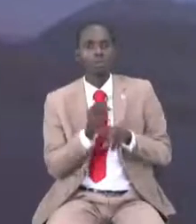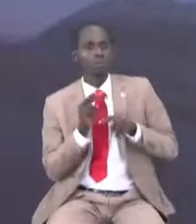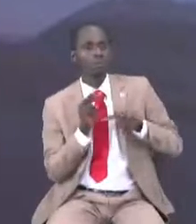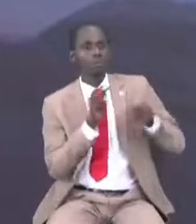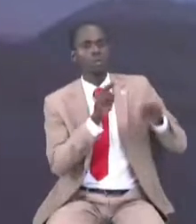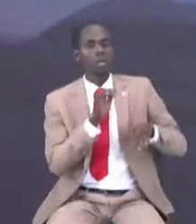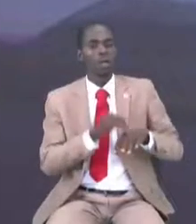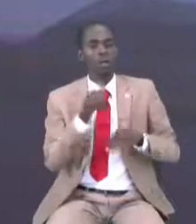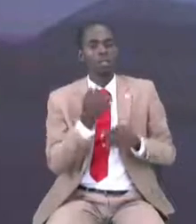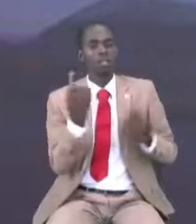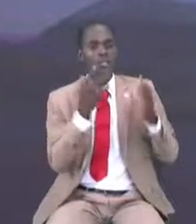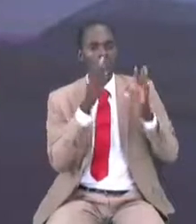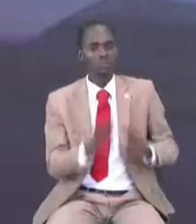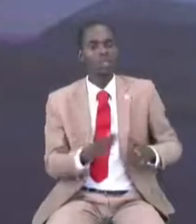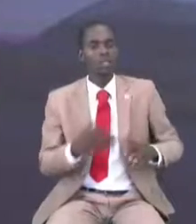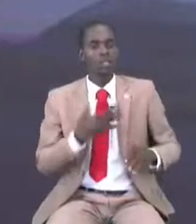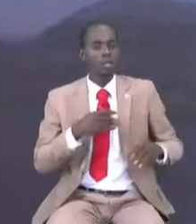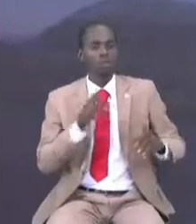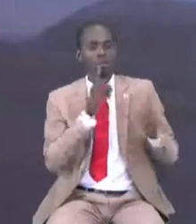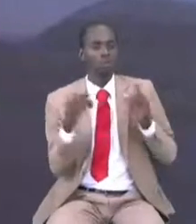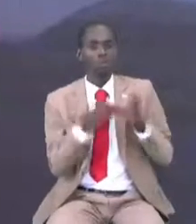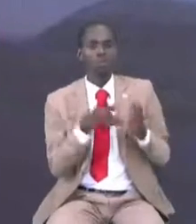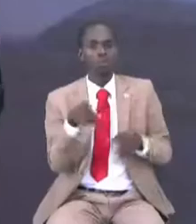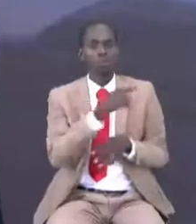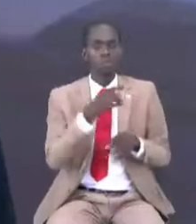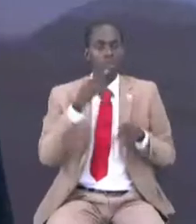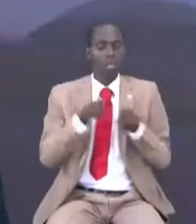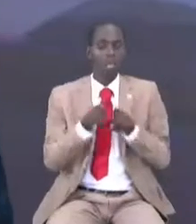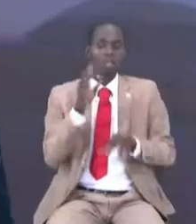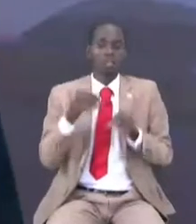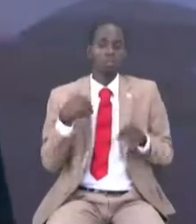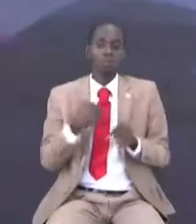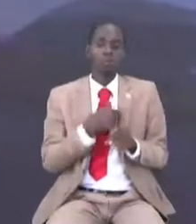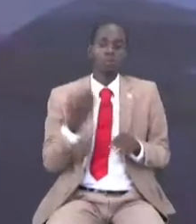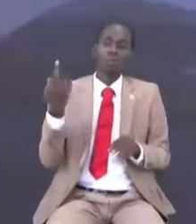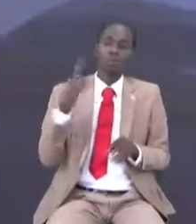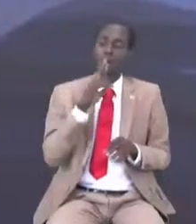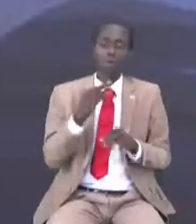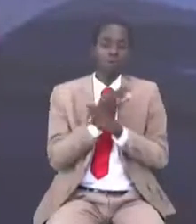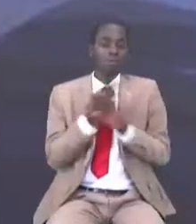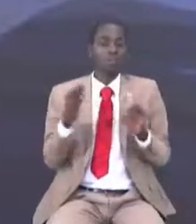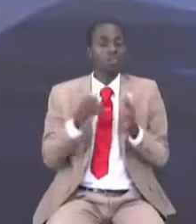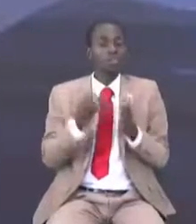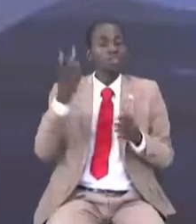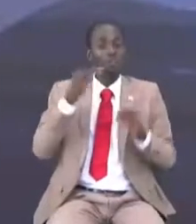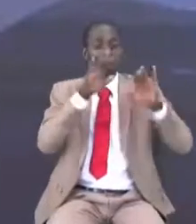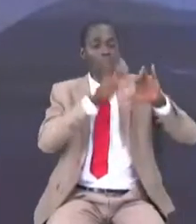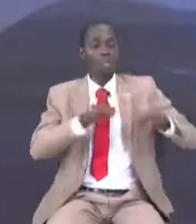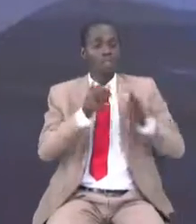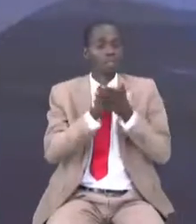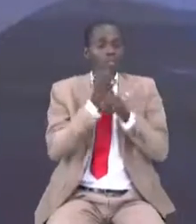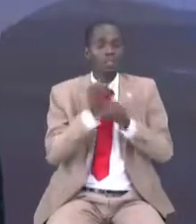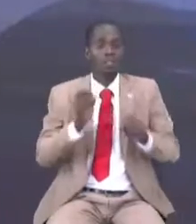C'est la miséricorde qui nous a rappelés à Dieu, qui nous a rachetés. C'est la miséricorde qui nous a amenés au